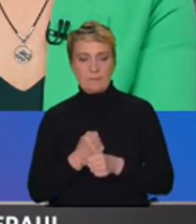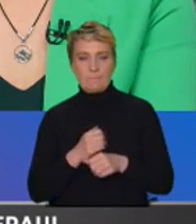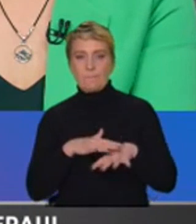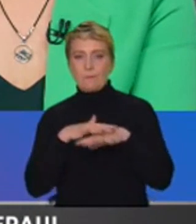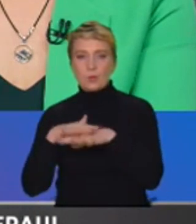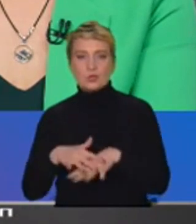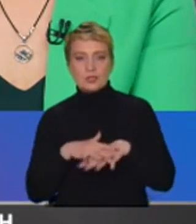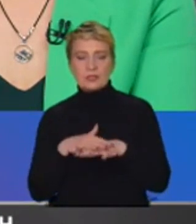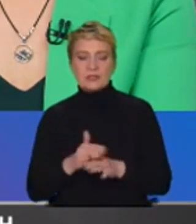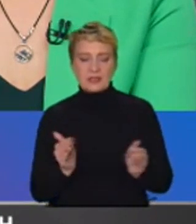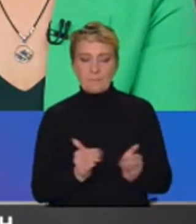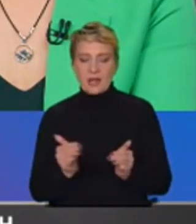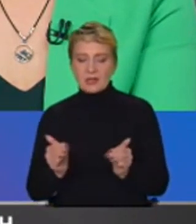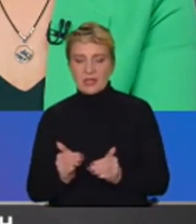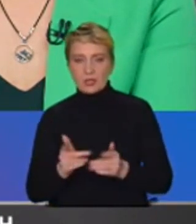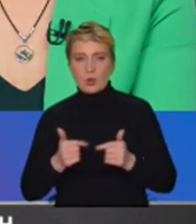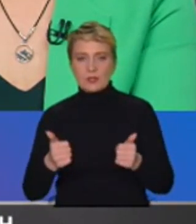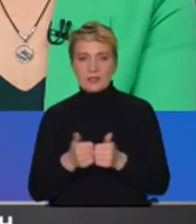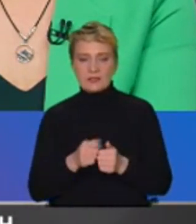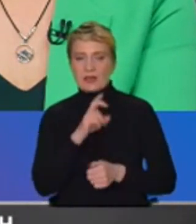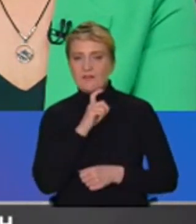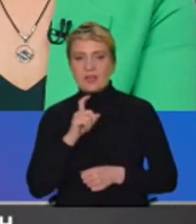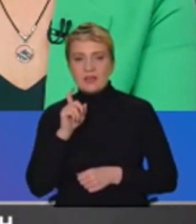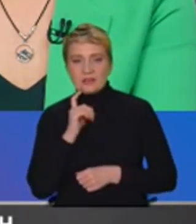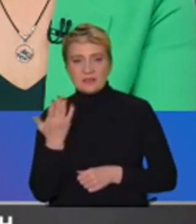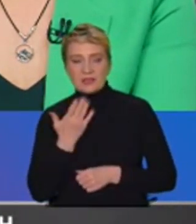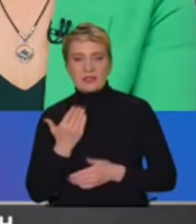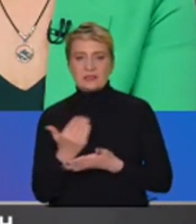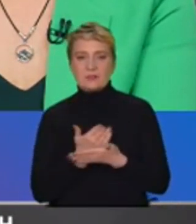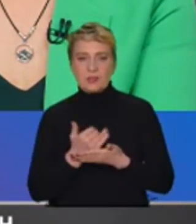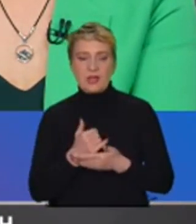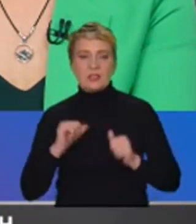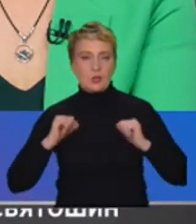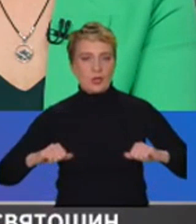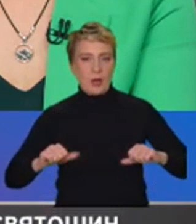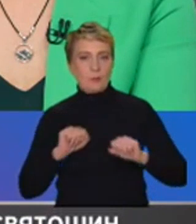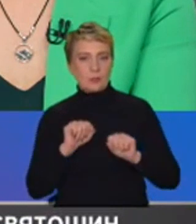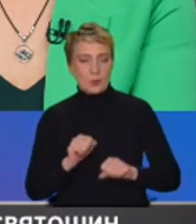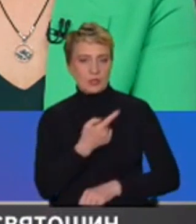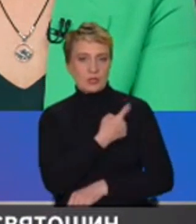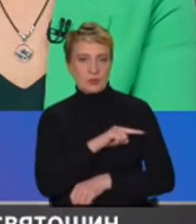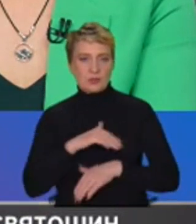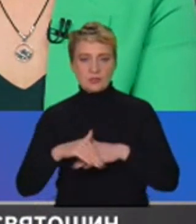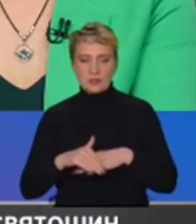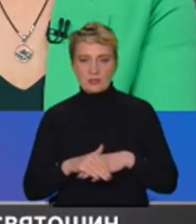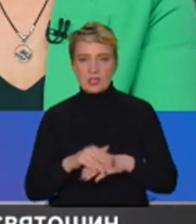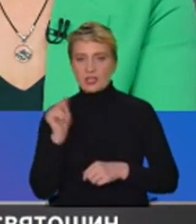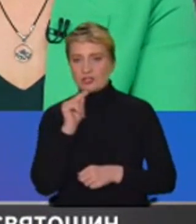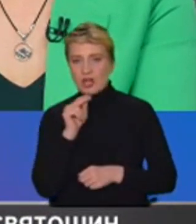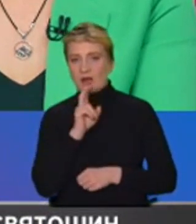малі організації в Києві, Вінниці, які збирають особисто там на броніки, на медичну допомогу, чай, каву та все